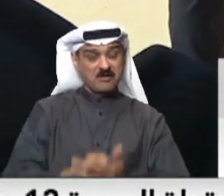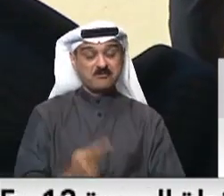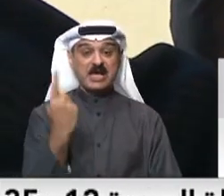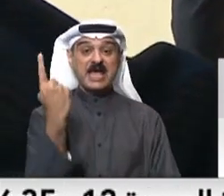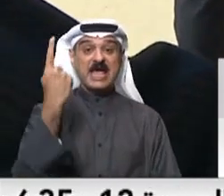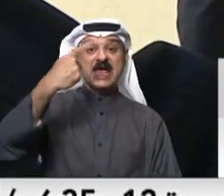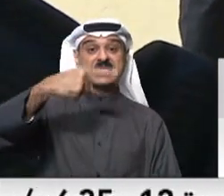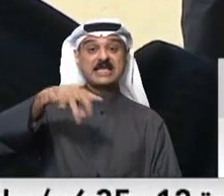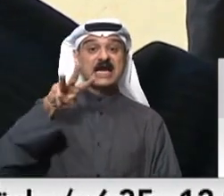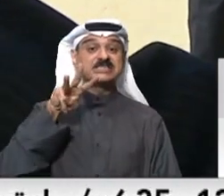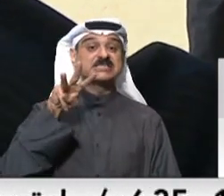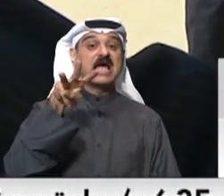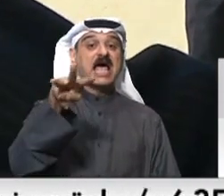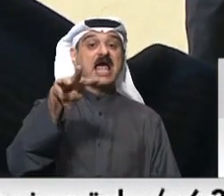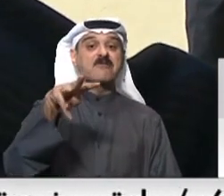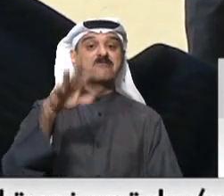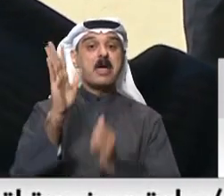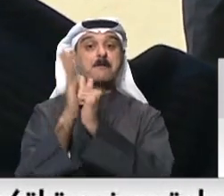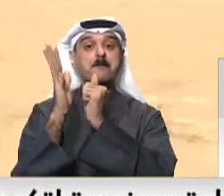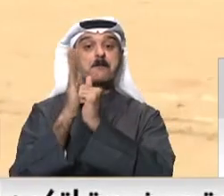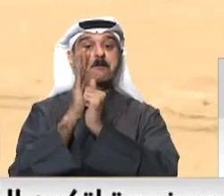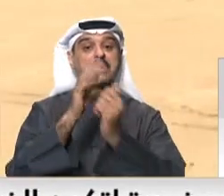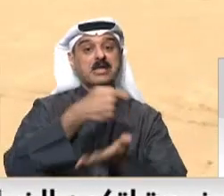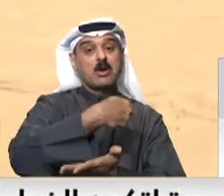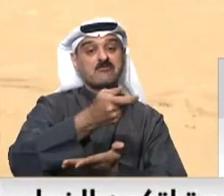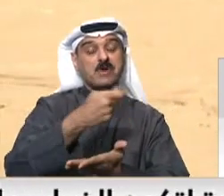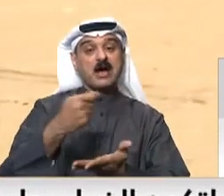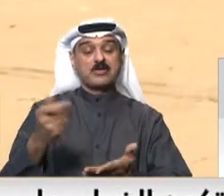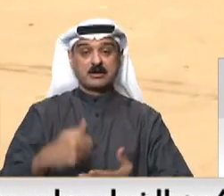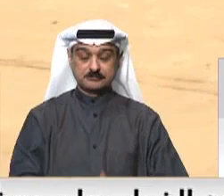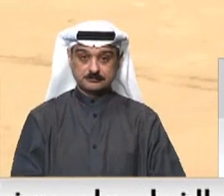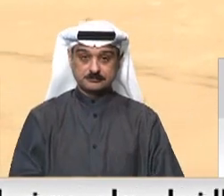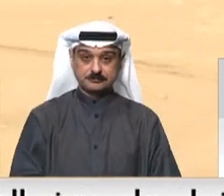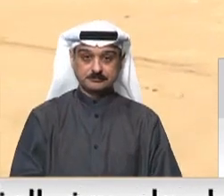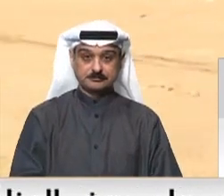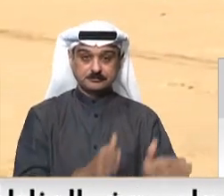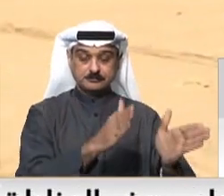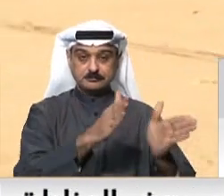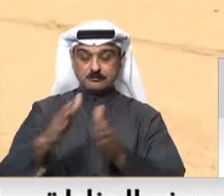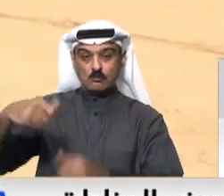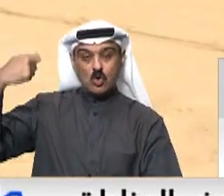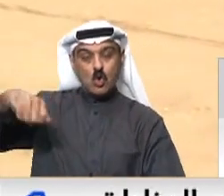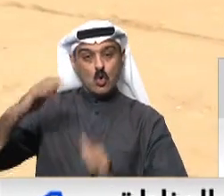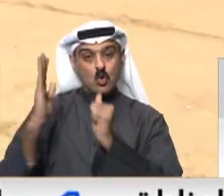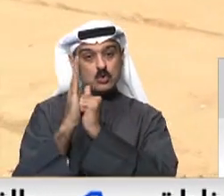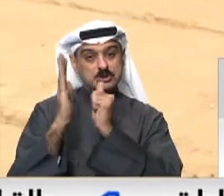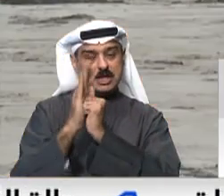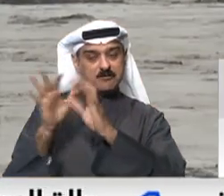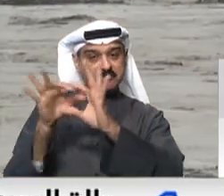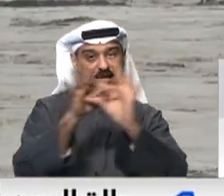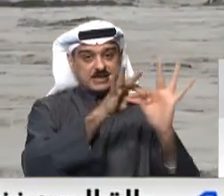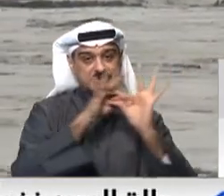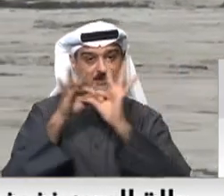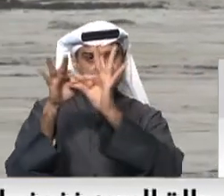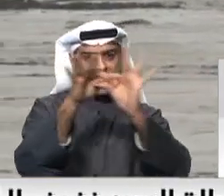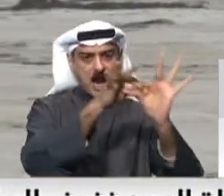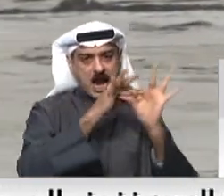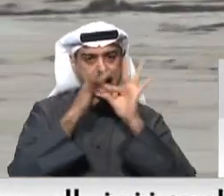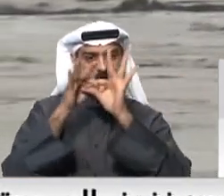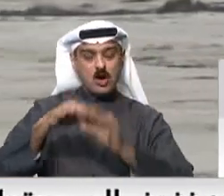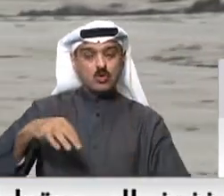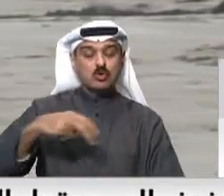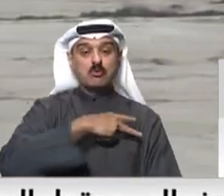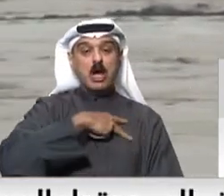11,000 وحدة سكنية من المشروع. الرعاية السكنية تتعاون مع الوزارات الخدمية لتسليم